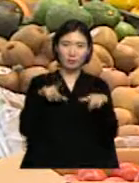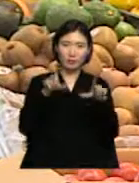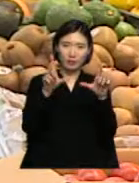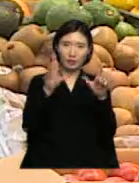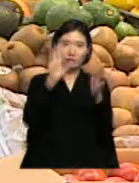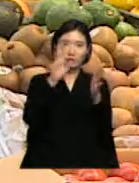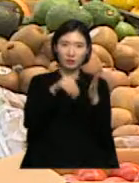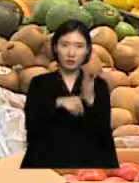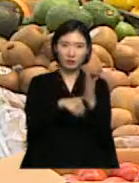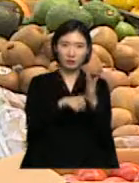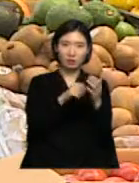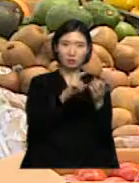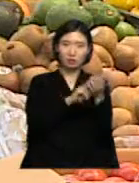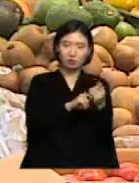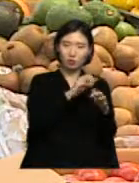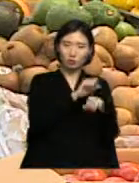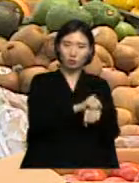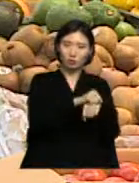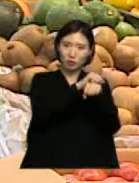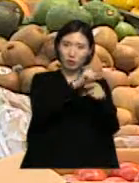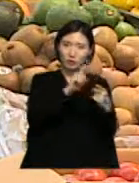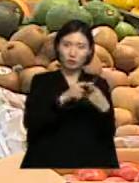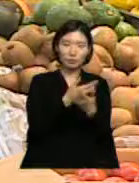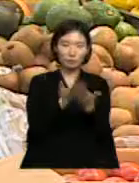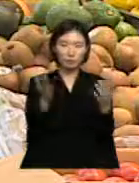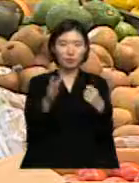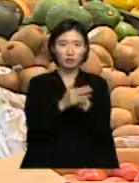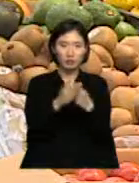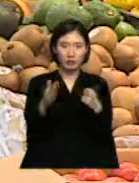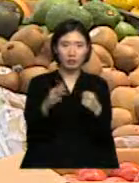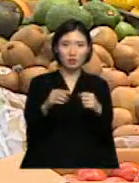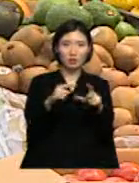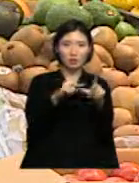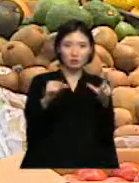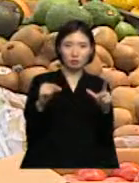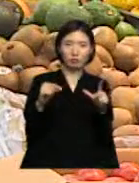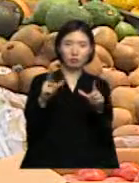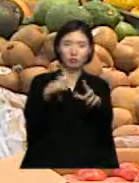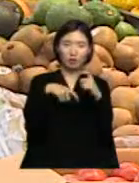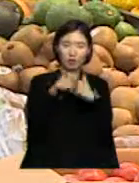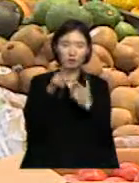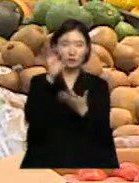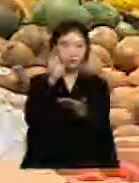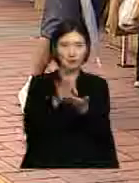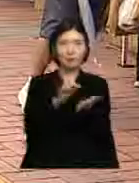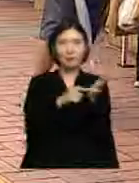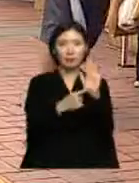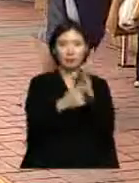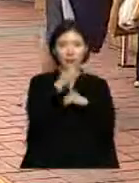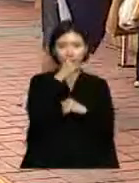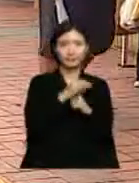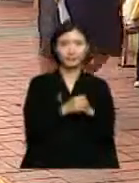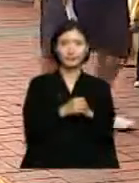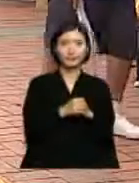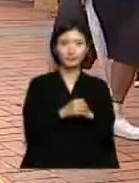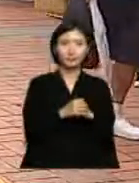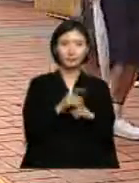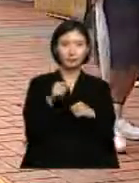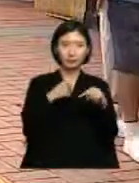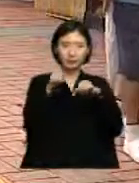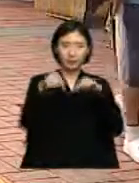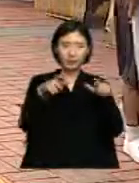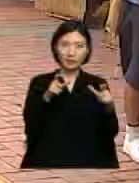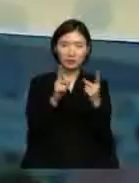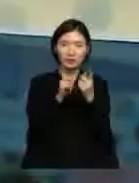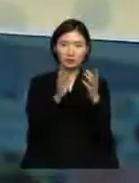공급하기 때문에 이제 일부 품목에 대해서는 전통 시장이 더 저렴하게 발표가 되는 경향이 있습니다. 자치단체별